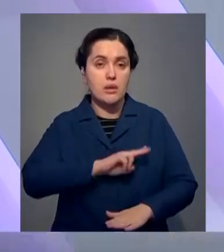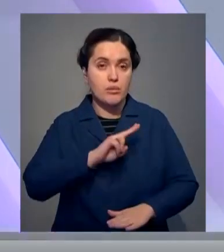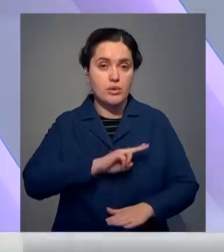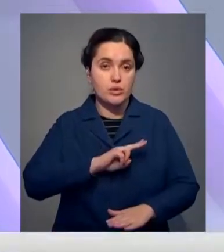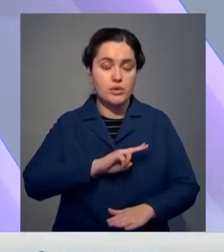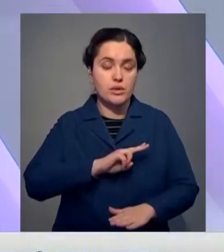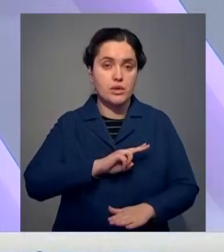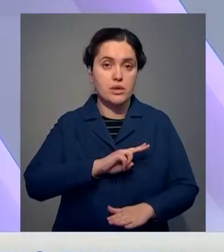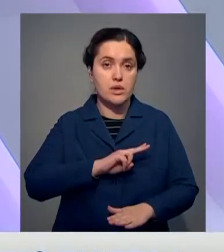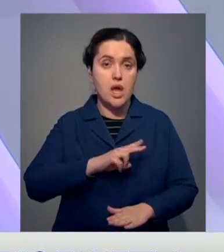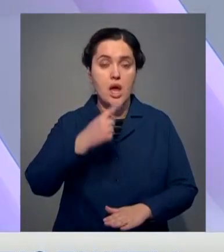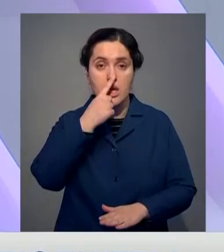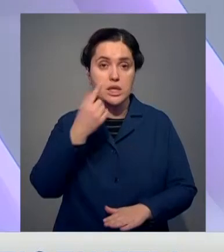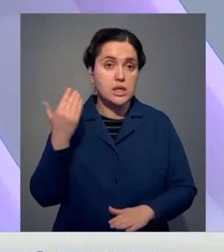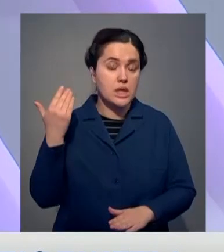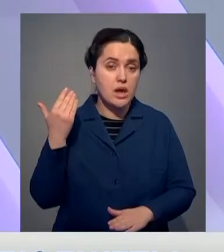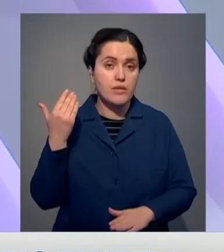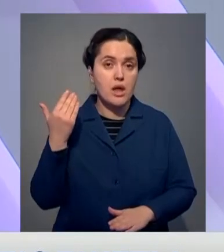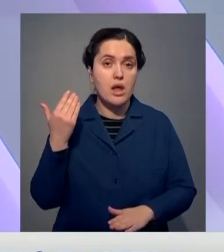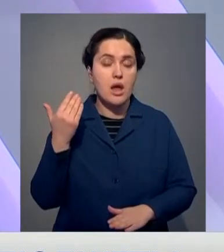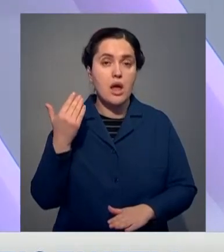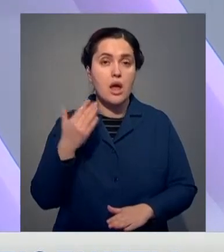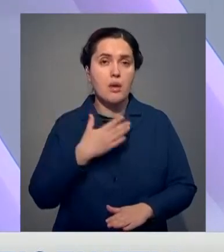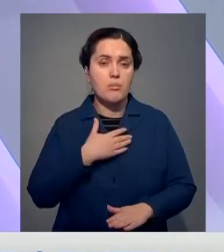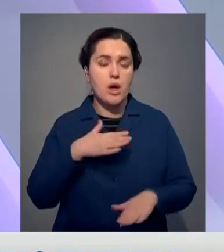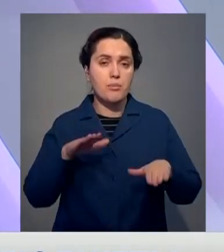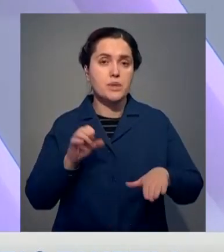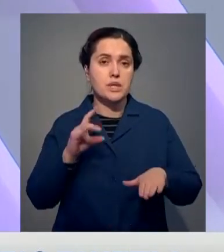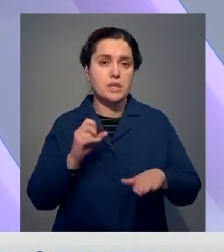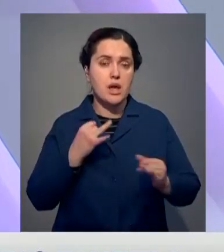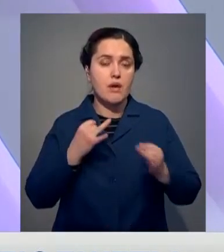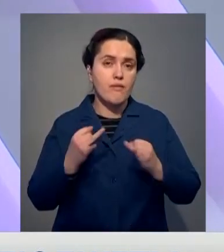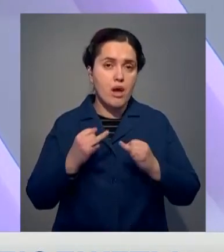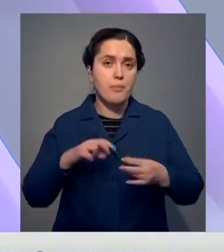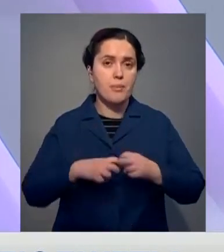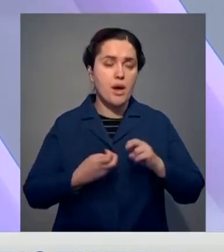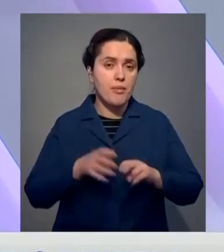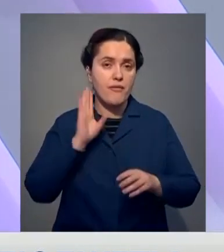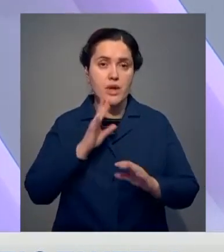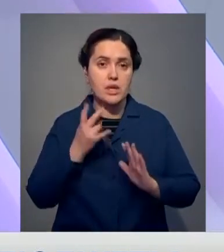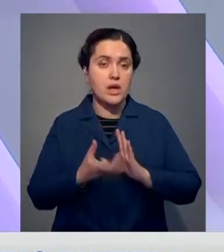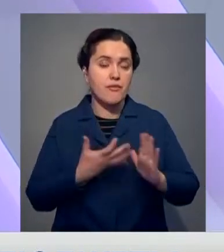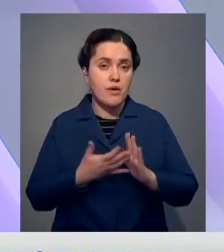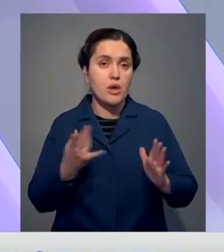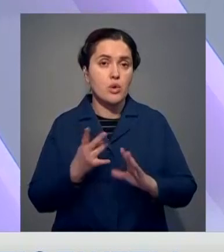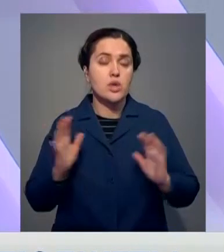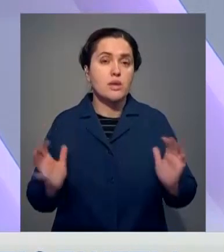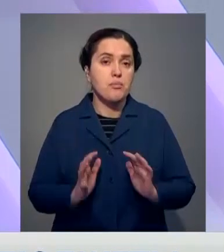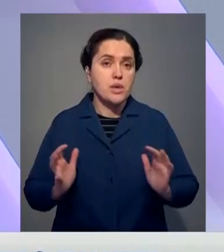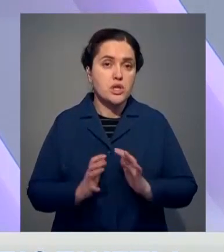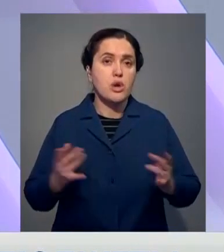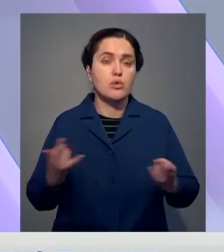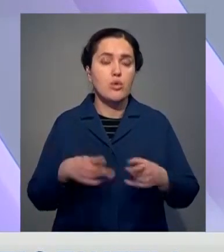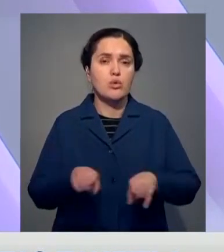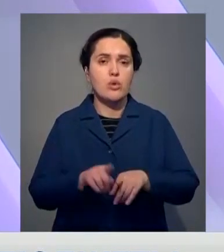ней. Недавно в Сенате мы говорили о проблемах воды и водосбережения, о сборе и переработке